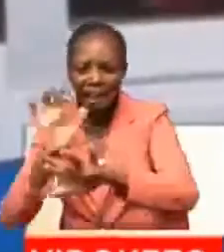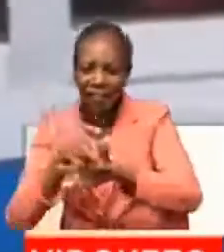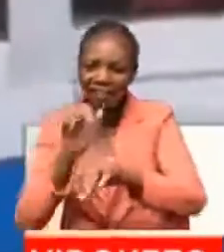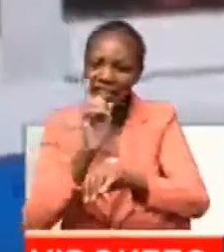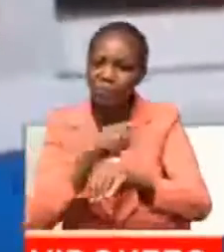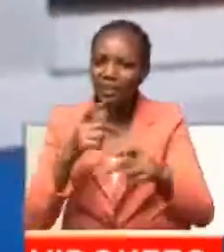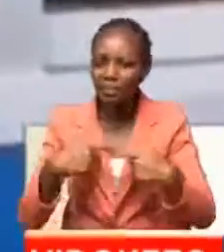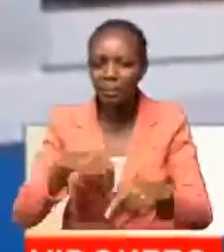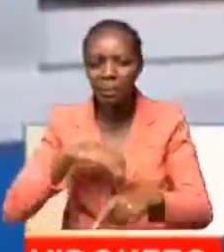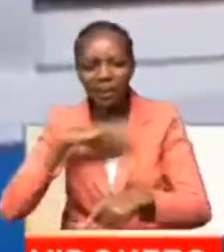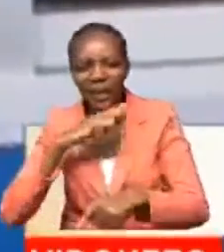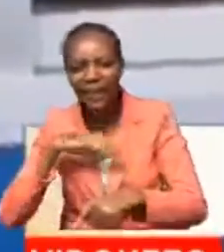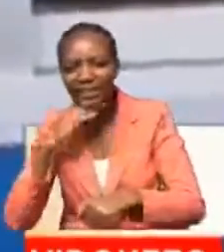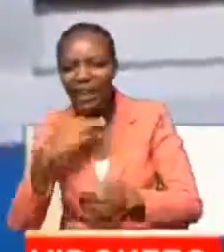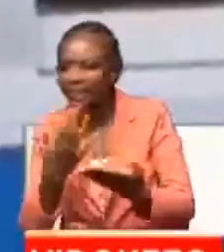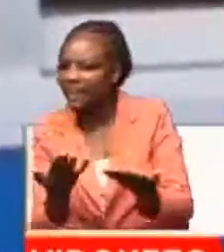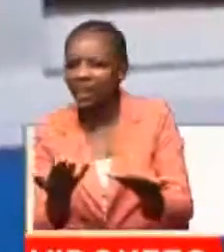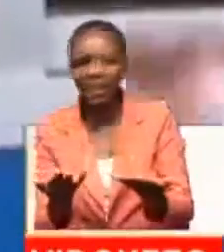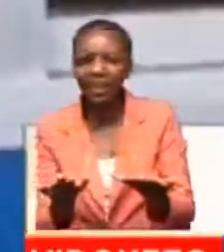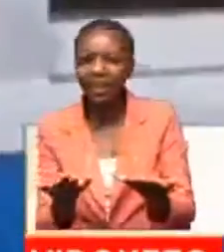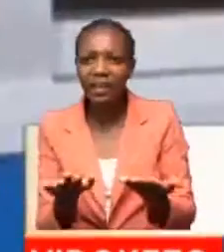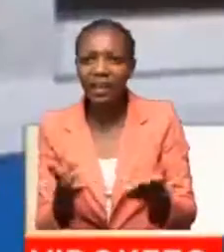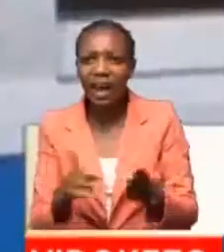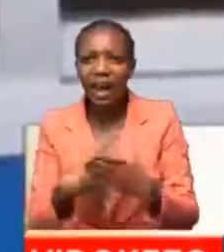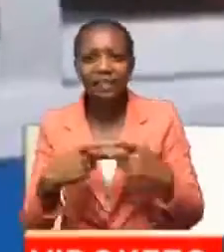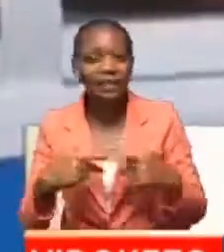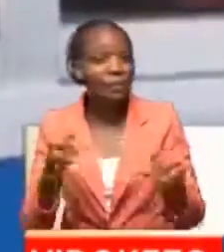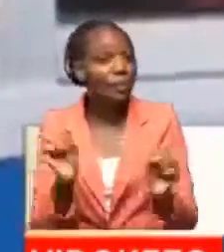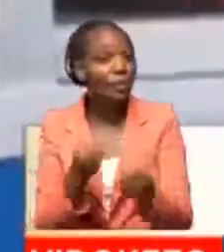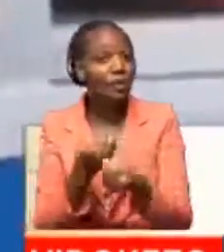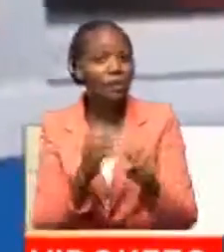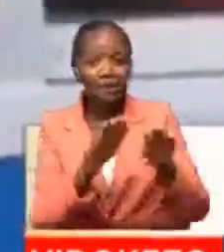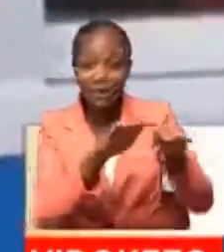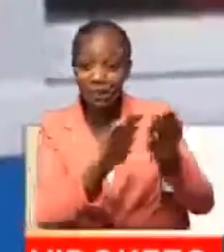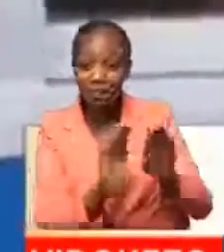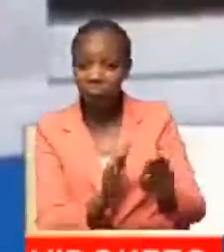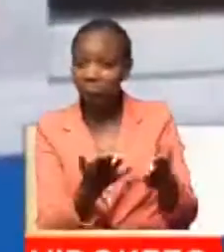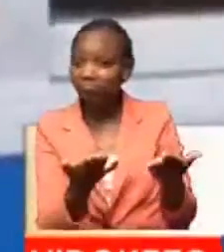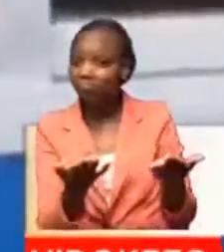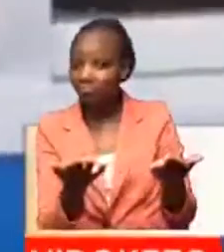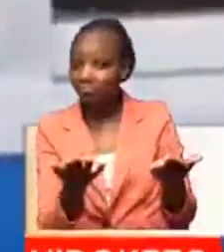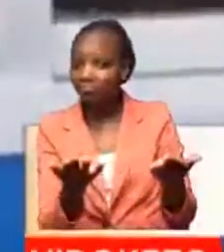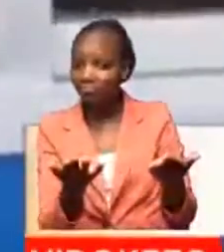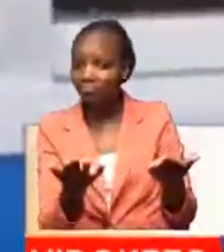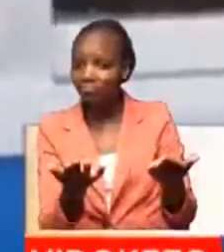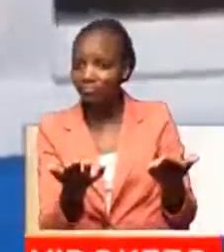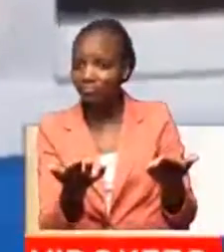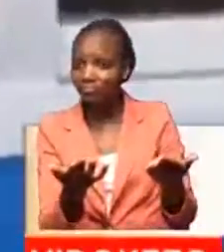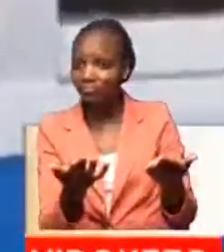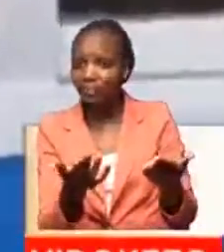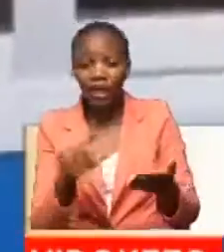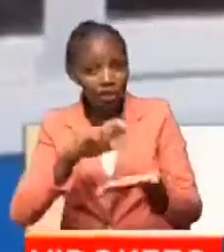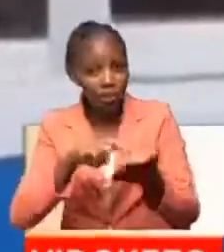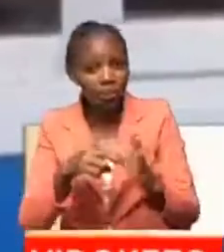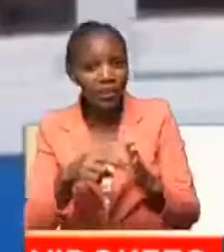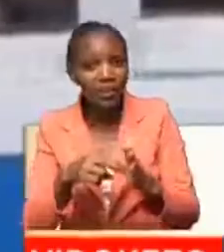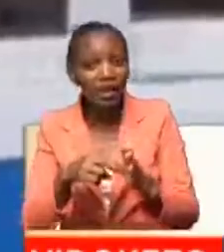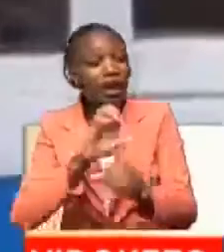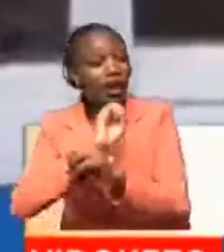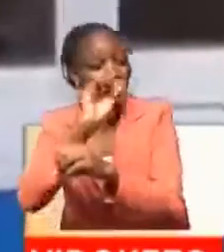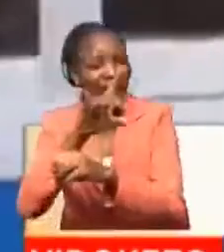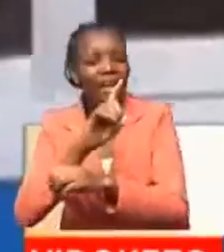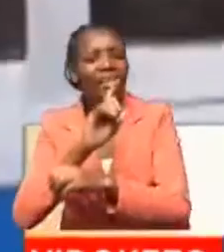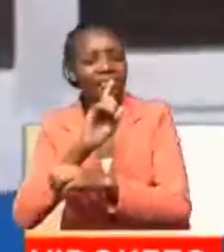wanakufa, wanabwagwa njiani sasa. Hawawezi pia kwenda kuzikwa watu wa nje, watu wa majumbani. Hiyo si ugonjwa mchezo, mtu asifanye mchezo